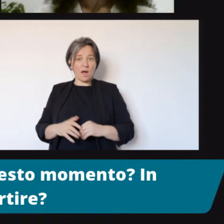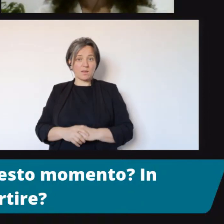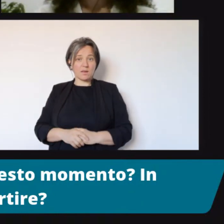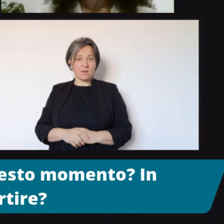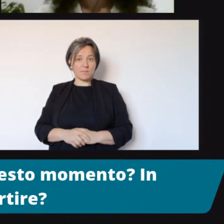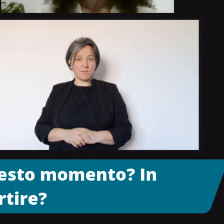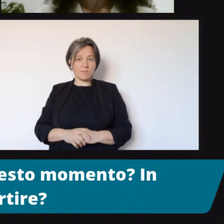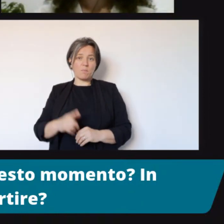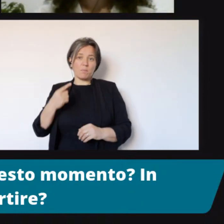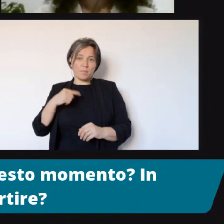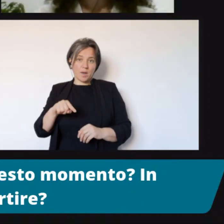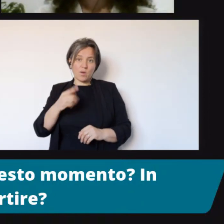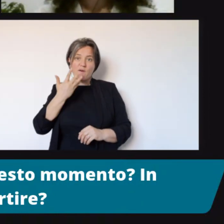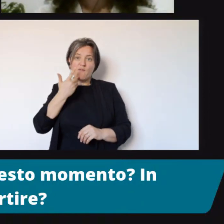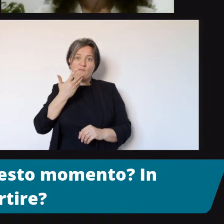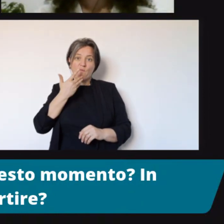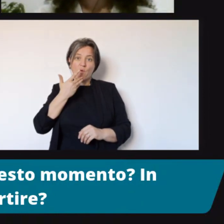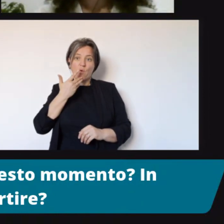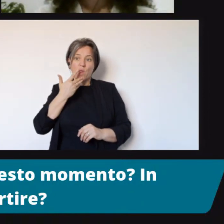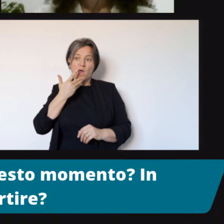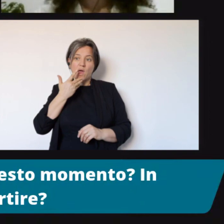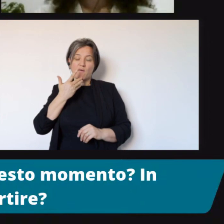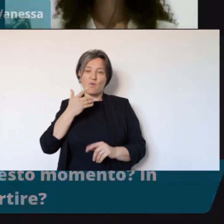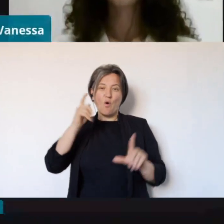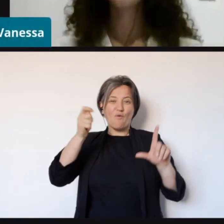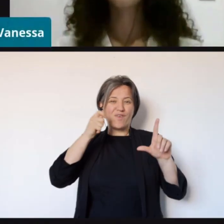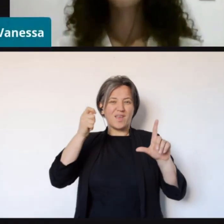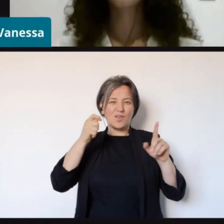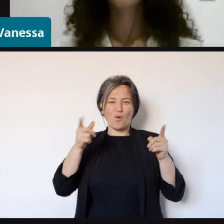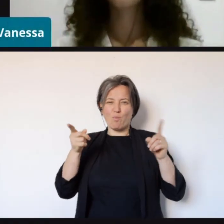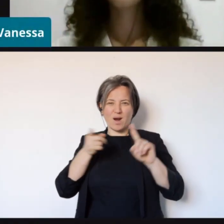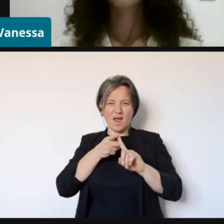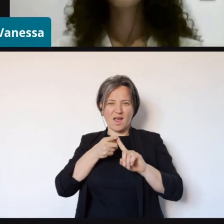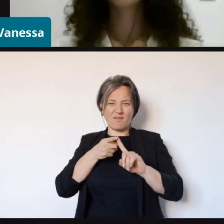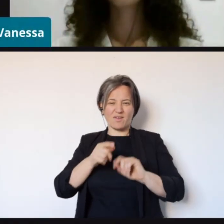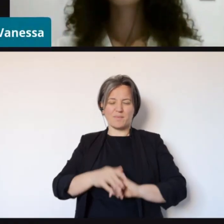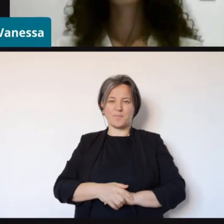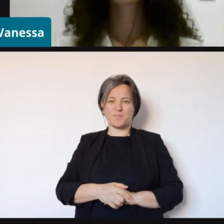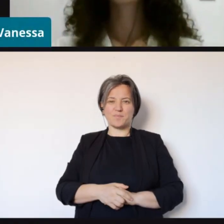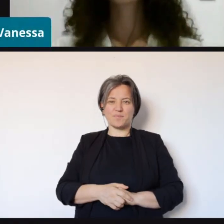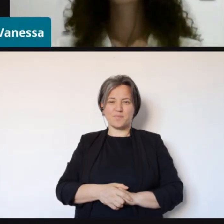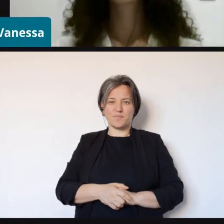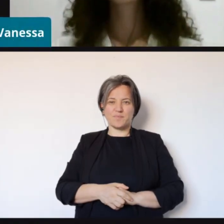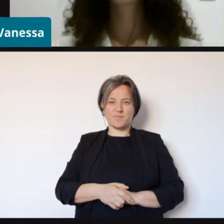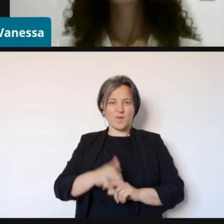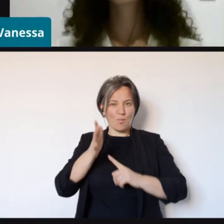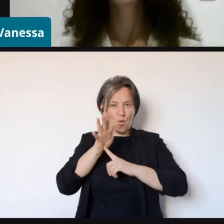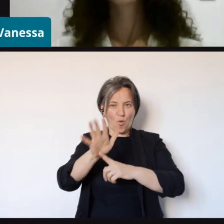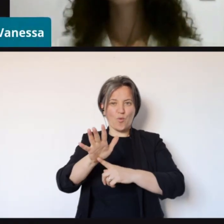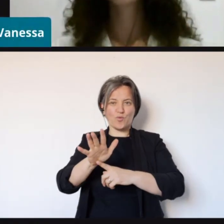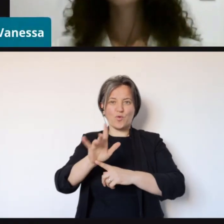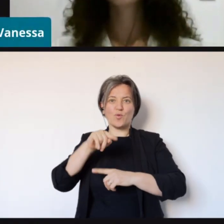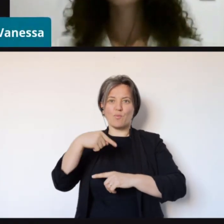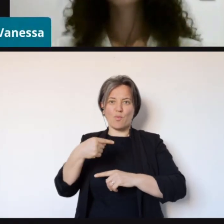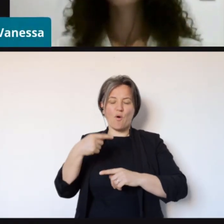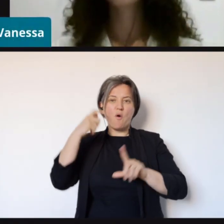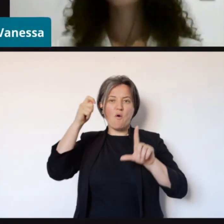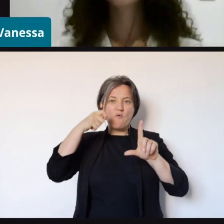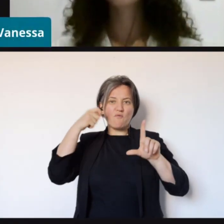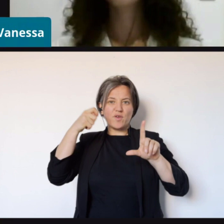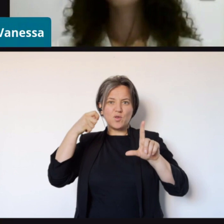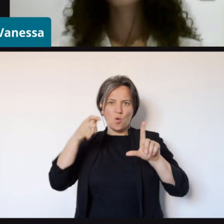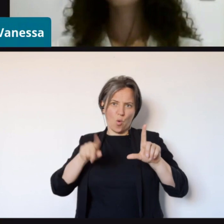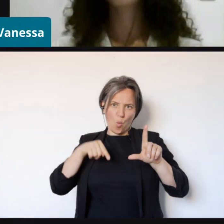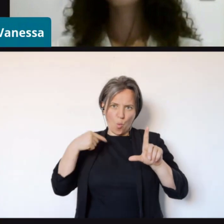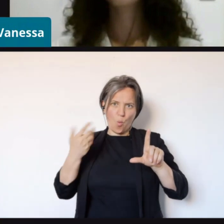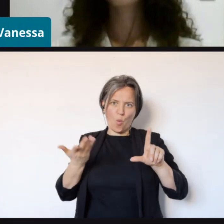questo volevo farvi vedere l'inizio di un piccolo video, poi dopo, se volete, il video è